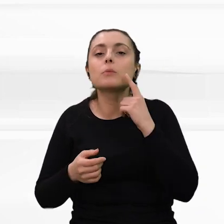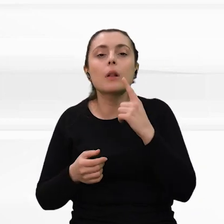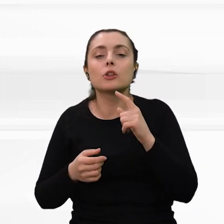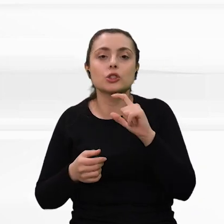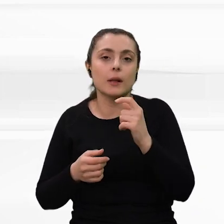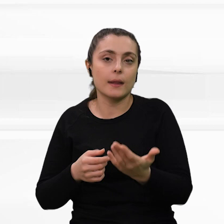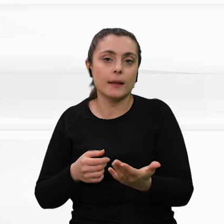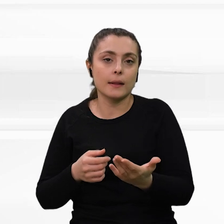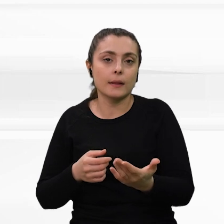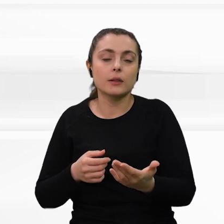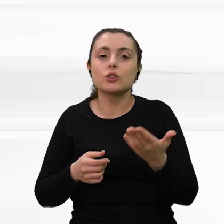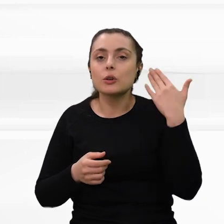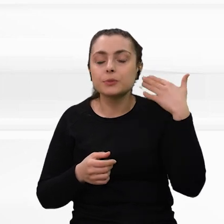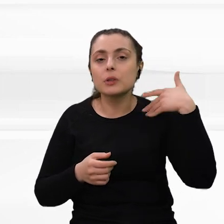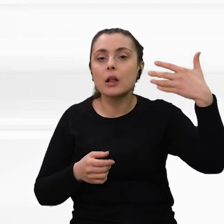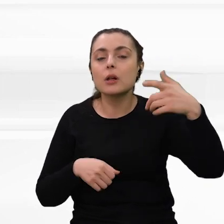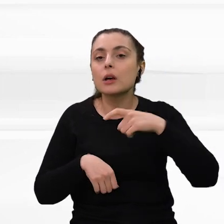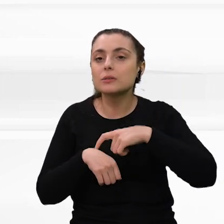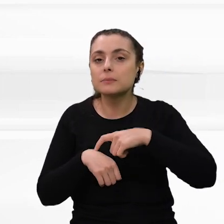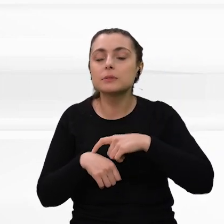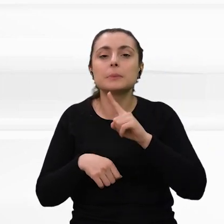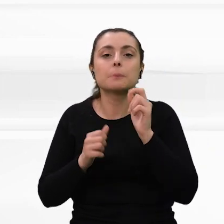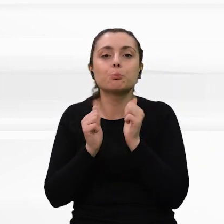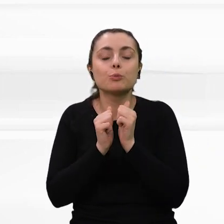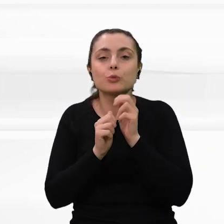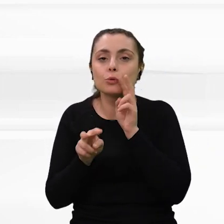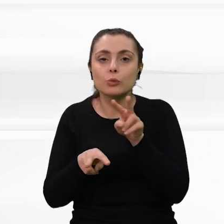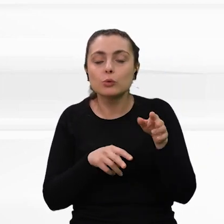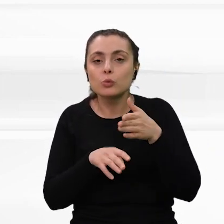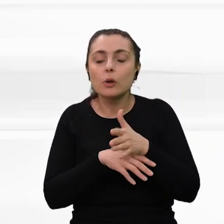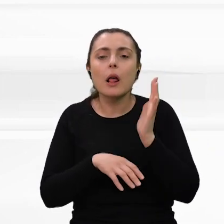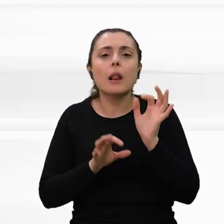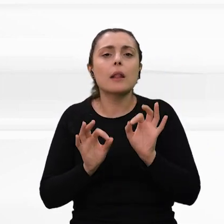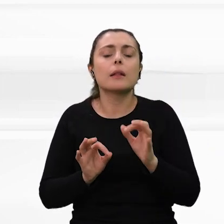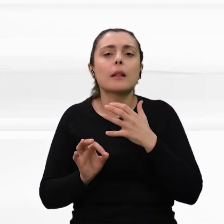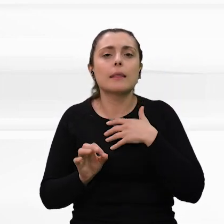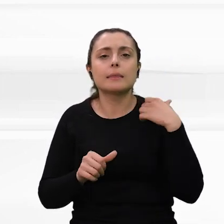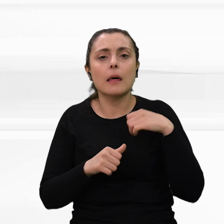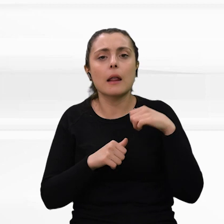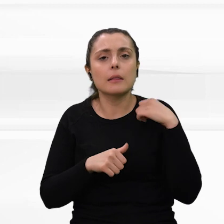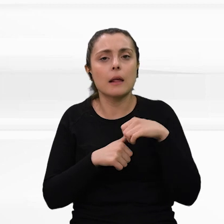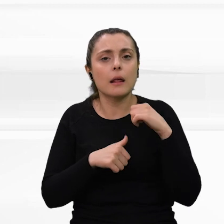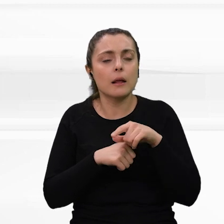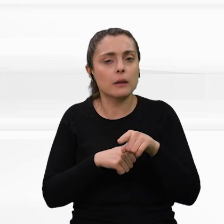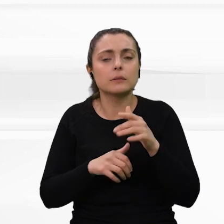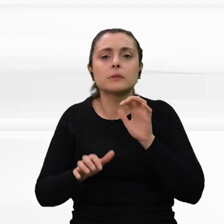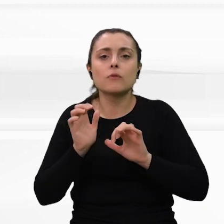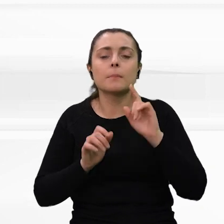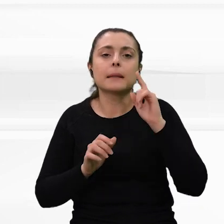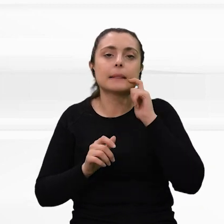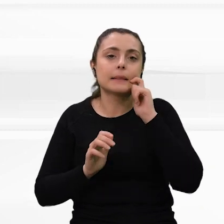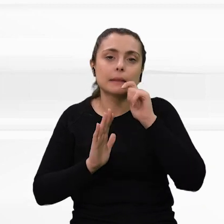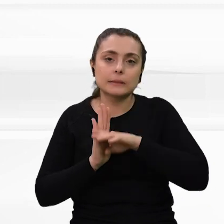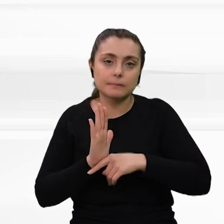cevabınız C seçeneğim geçmiş ve gelecek arasında bir bütünlük gözeten doğrunun her çağda kendini tekrar lan tekrarladığını